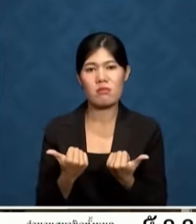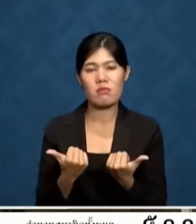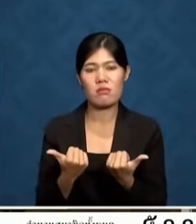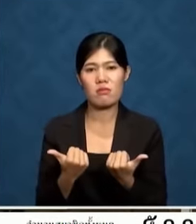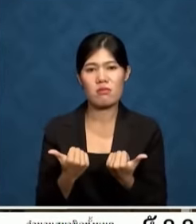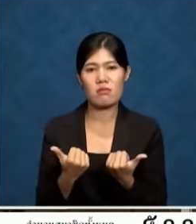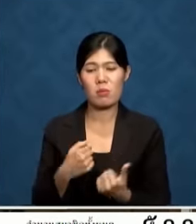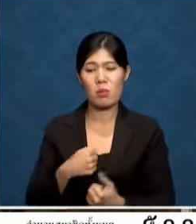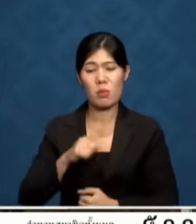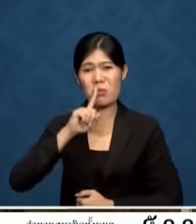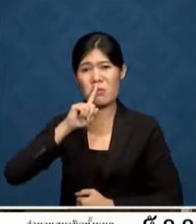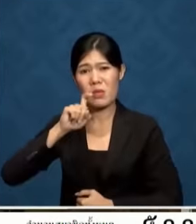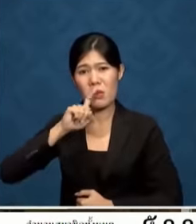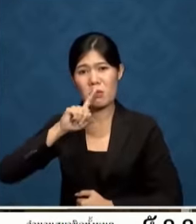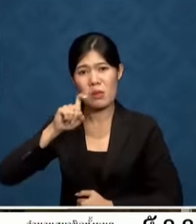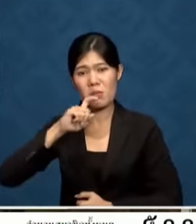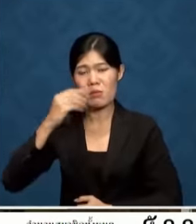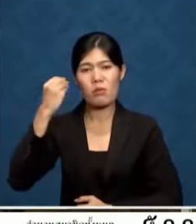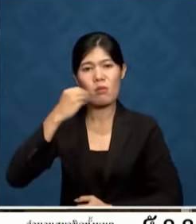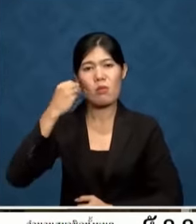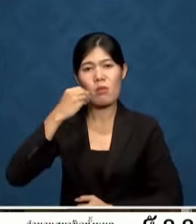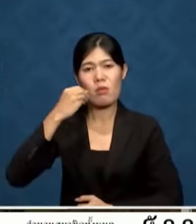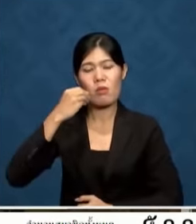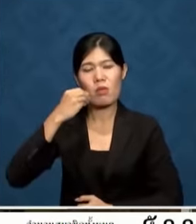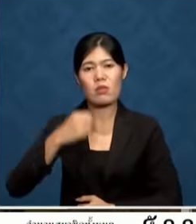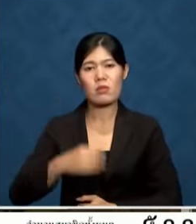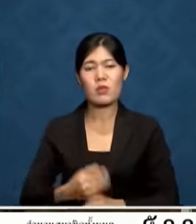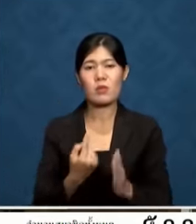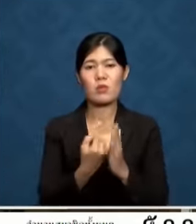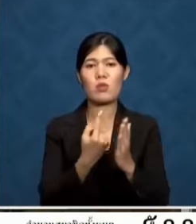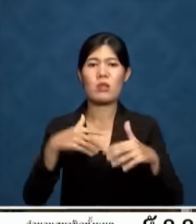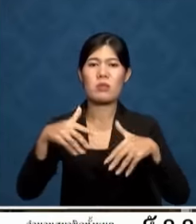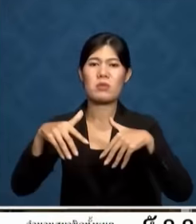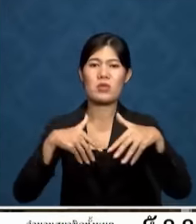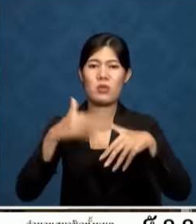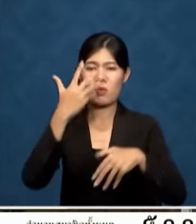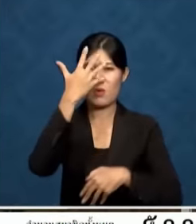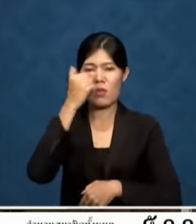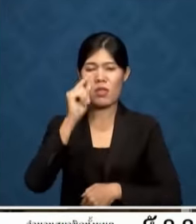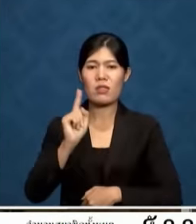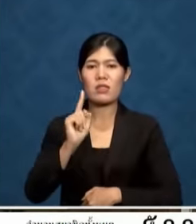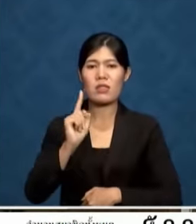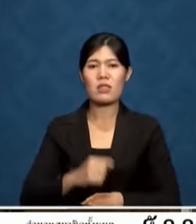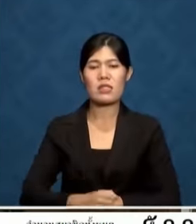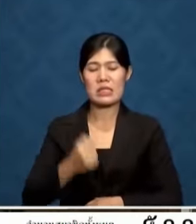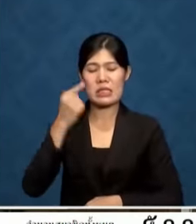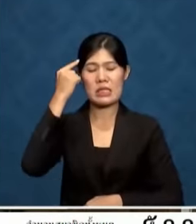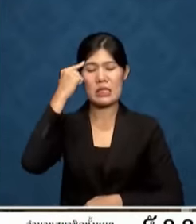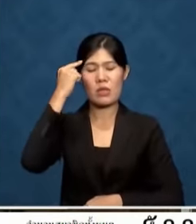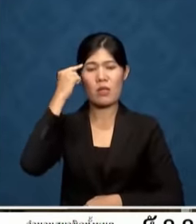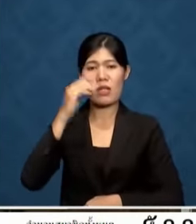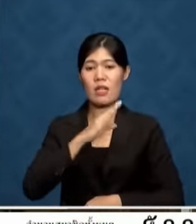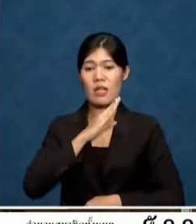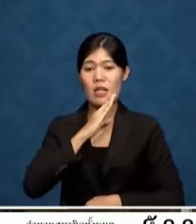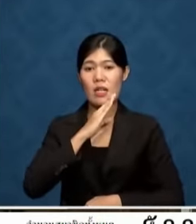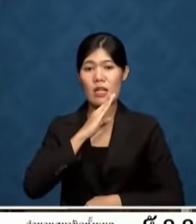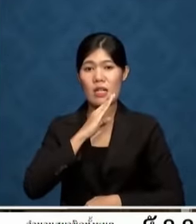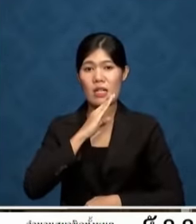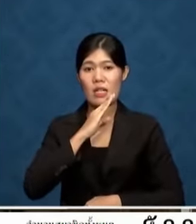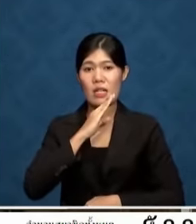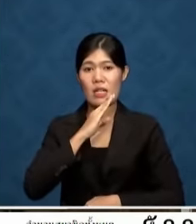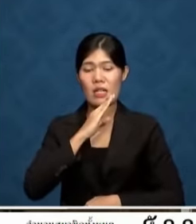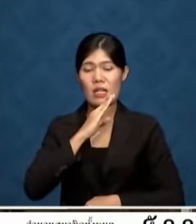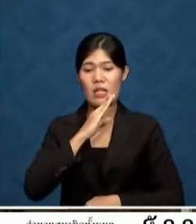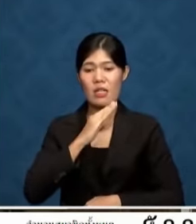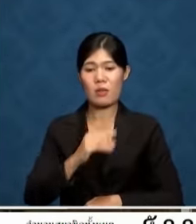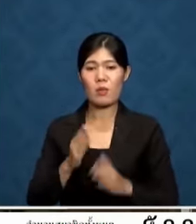ครั้งเพราะตั้งหลักว่าเมื่อพรรคการเมืองไปสัญญากับประชาชนไว้